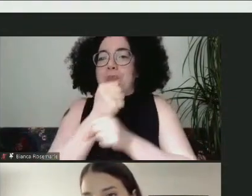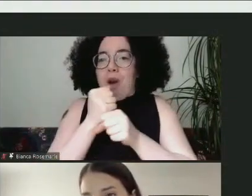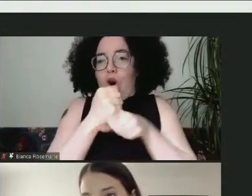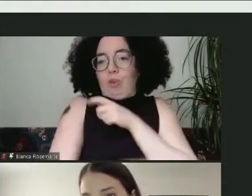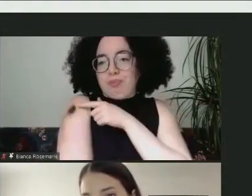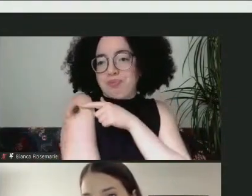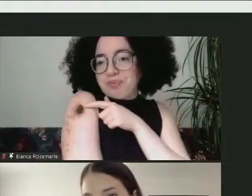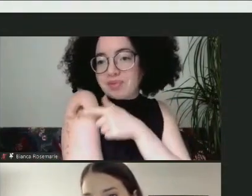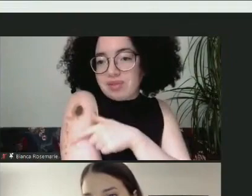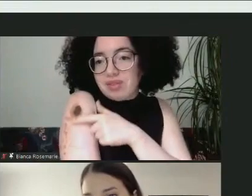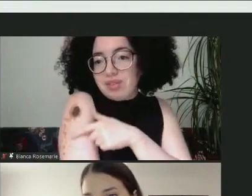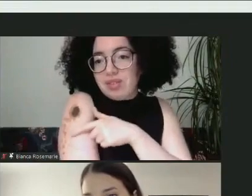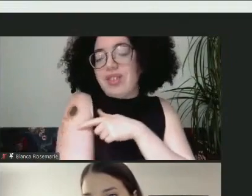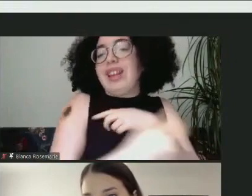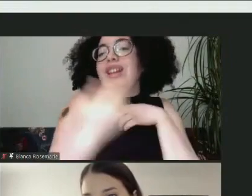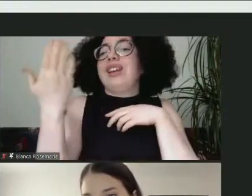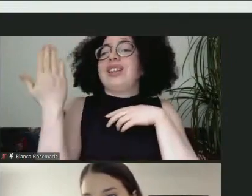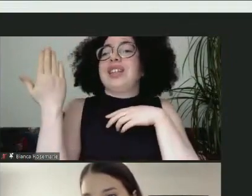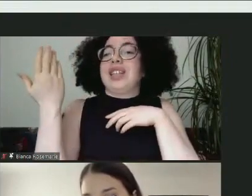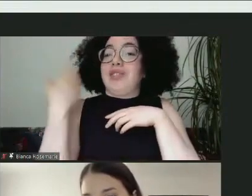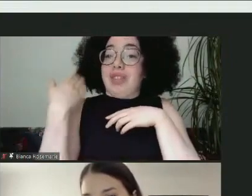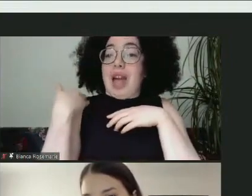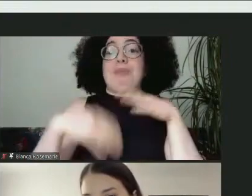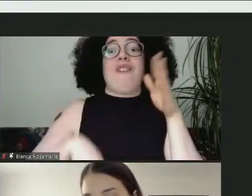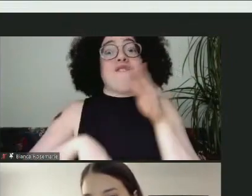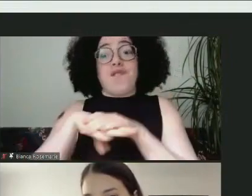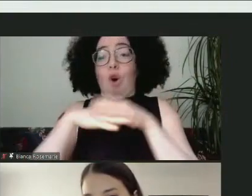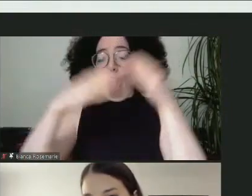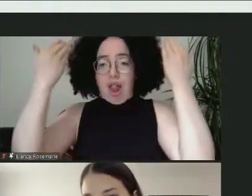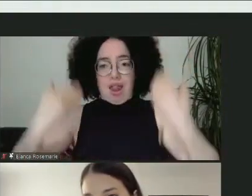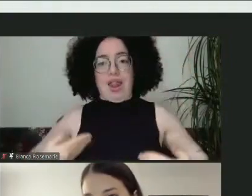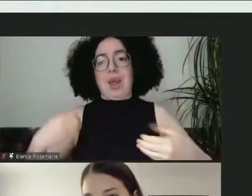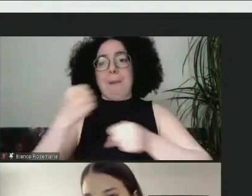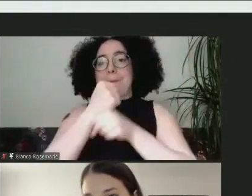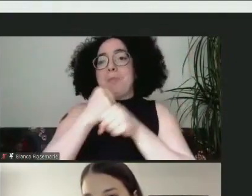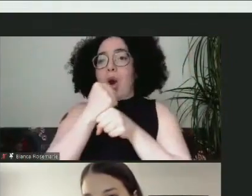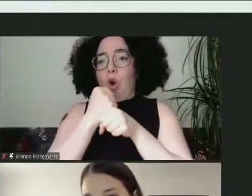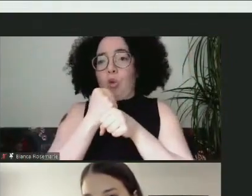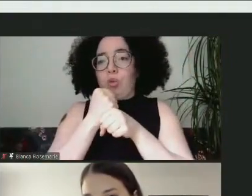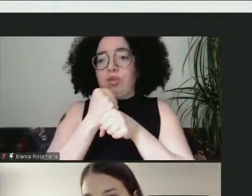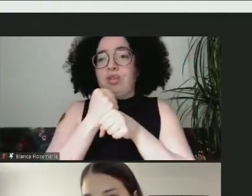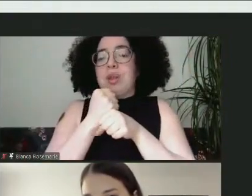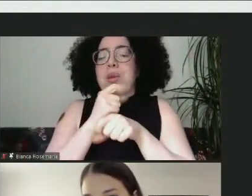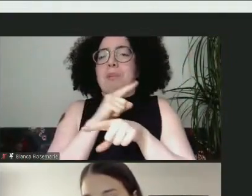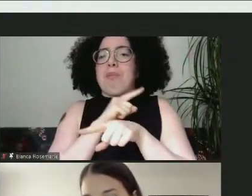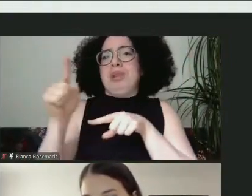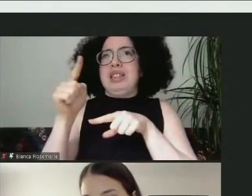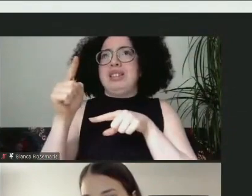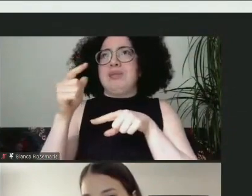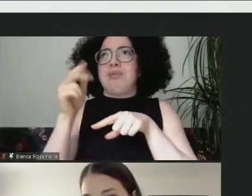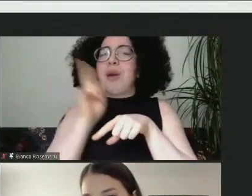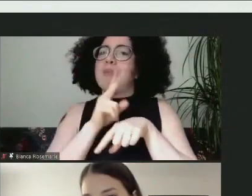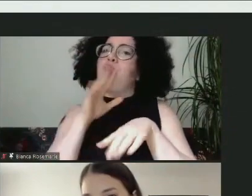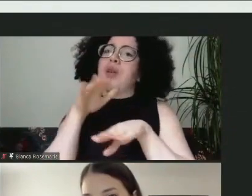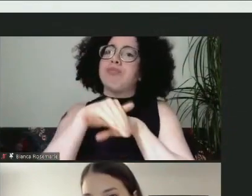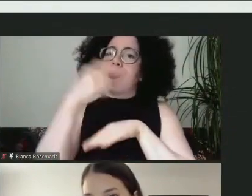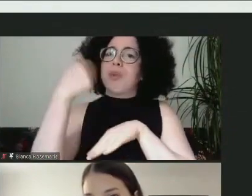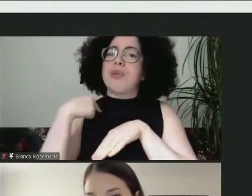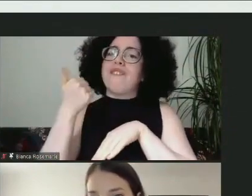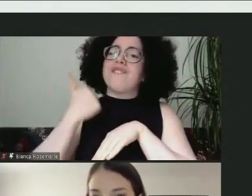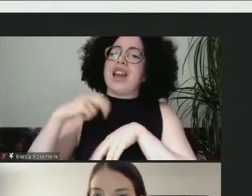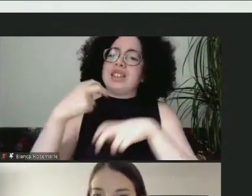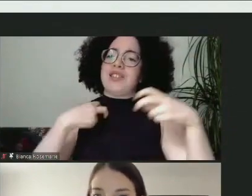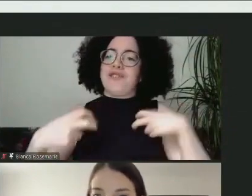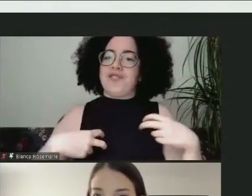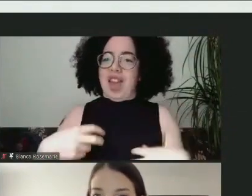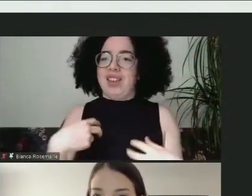Und das heißt, mein Vater ist Österreicher. Das heißt, ich hatte zuerst eine dünklere Hautfarbe und ich war komplett